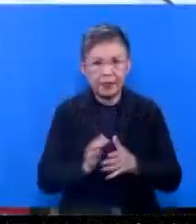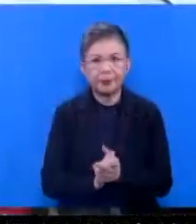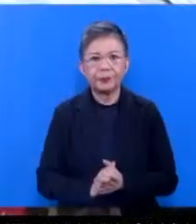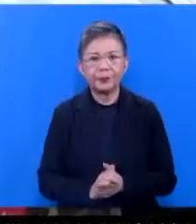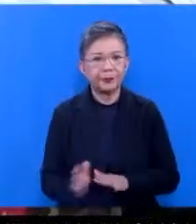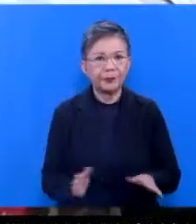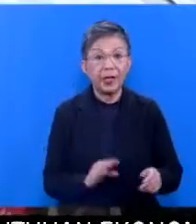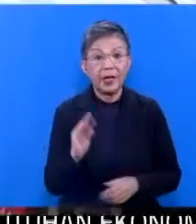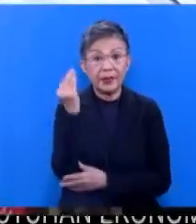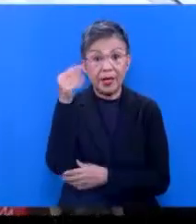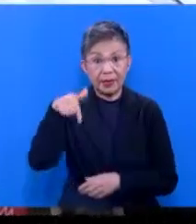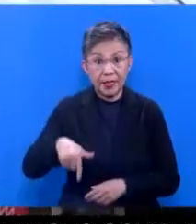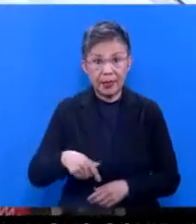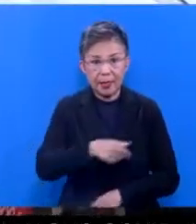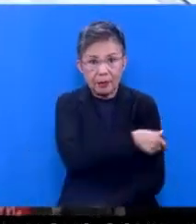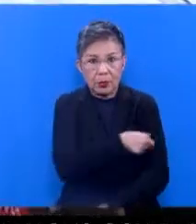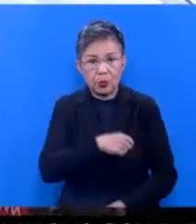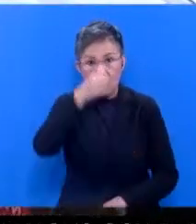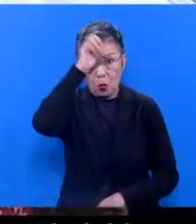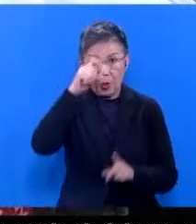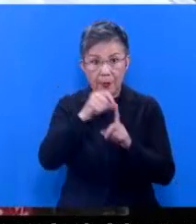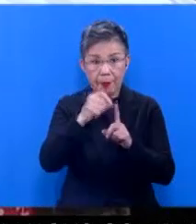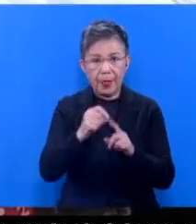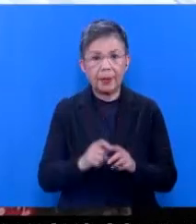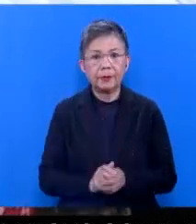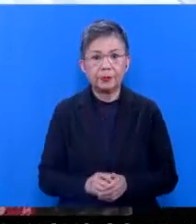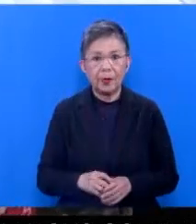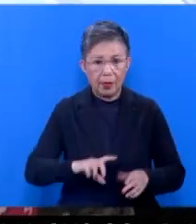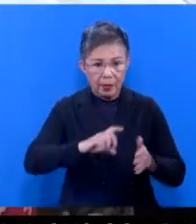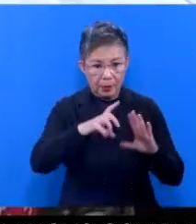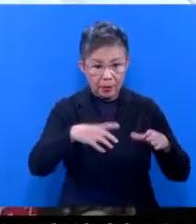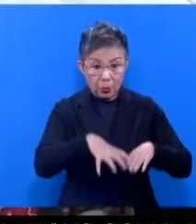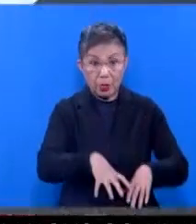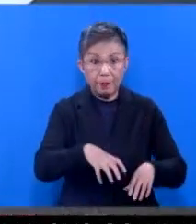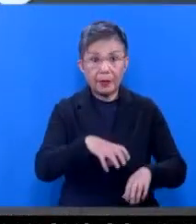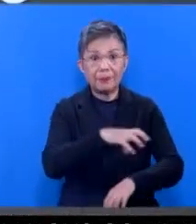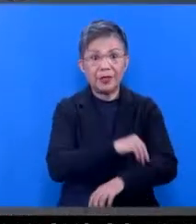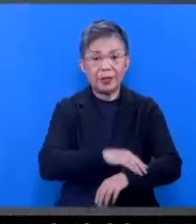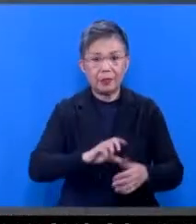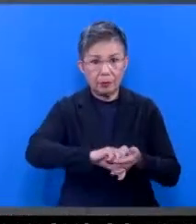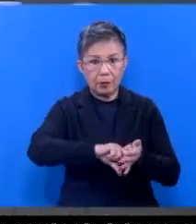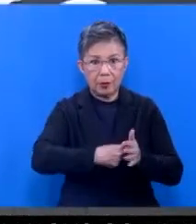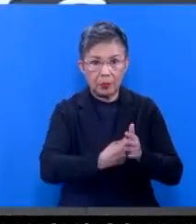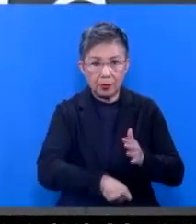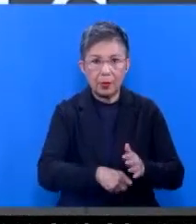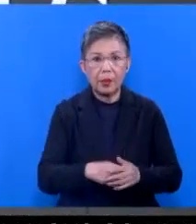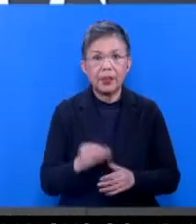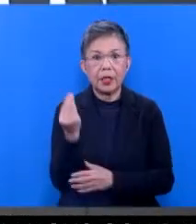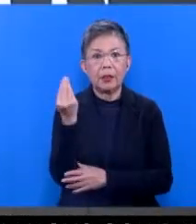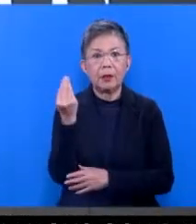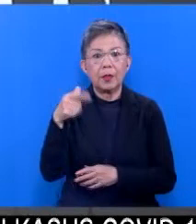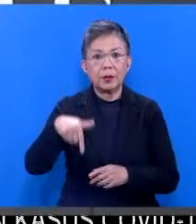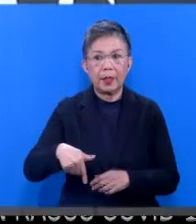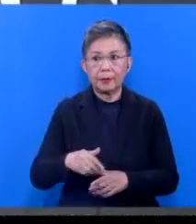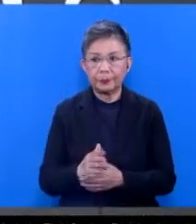Sementara di Jakarta Selatan, petugas Satpol PP Provinsi DKI Jakarta menyegel sebuah panti pijat di Jalan Melawai 9, Kebayoran Baru,